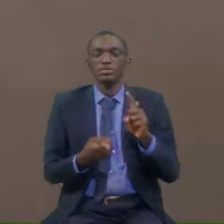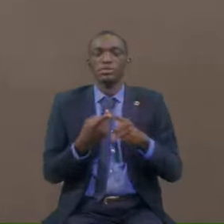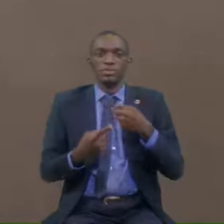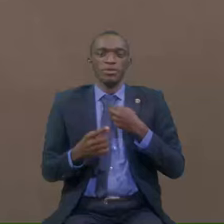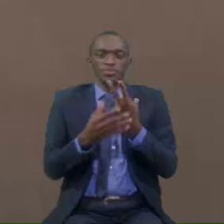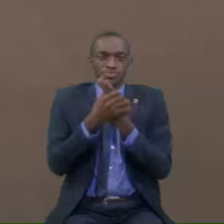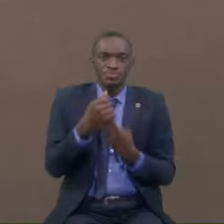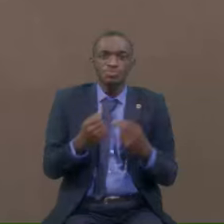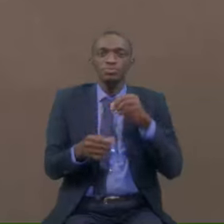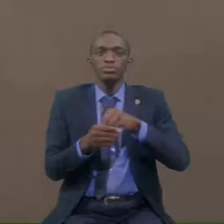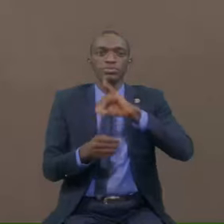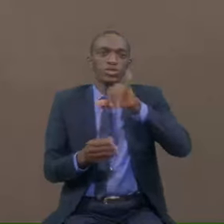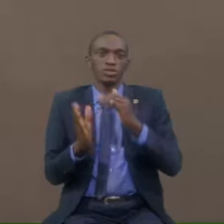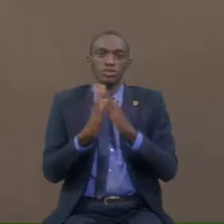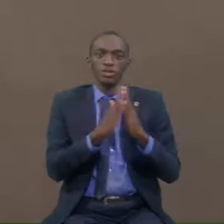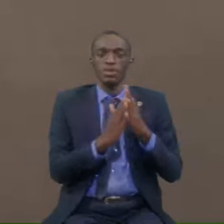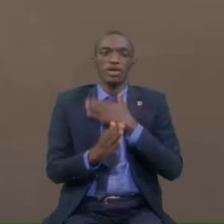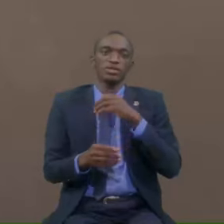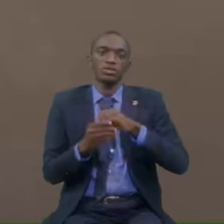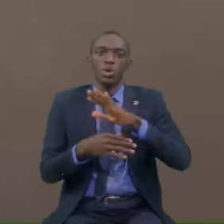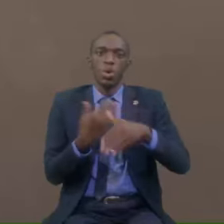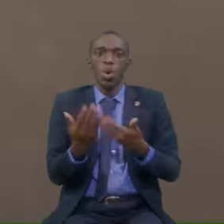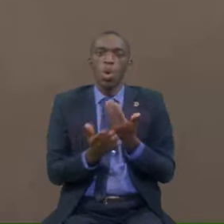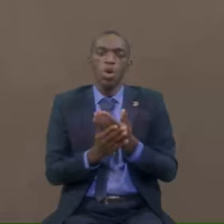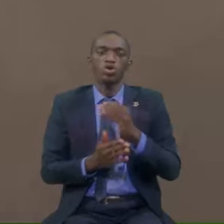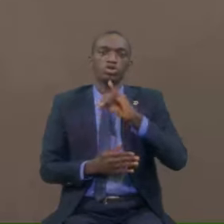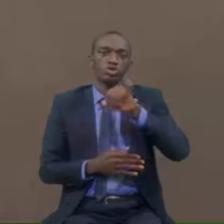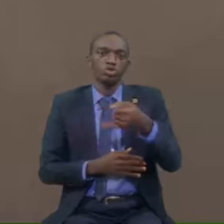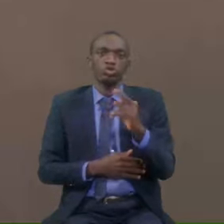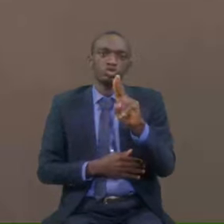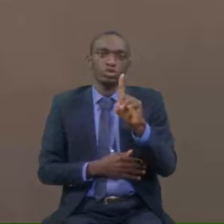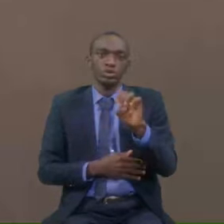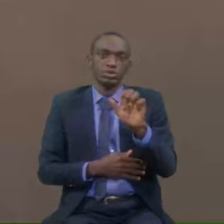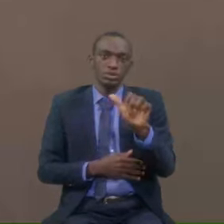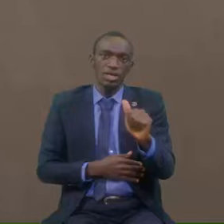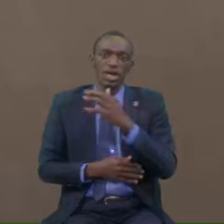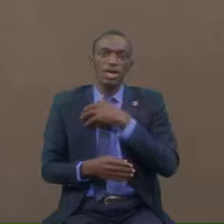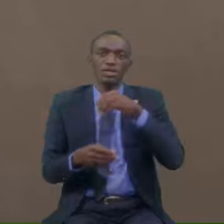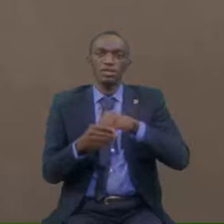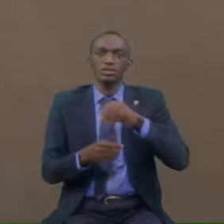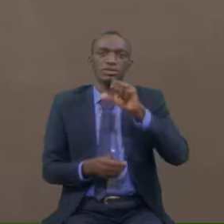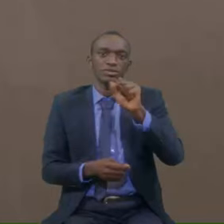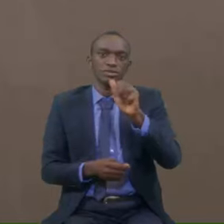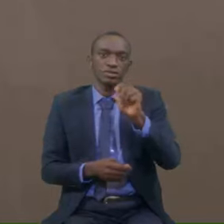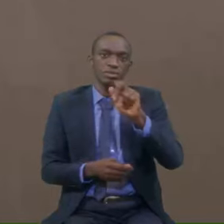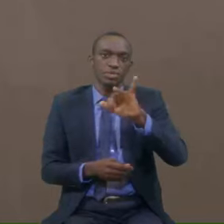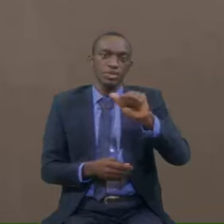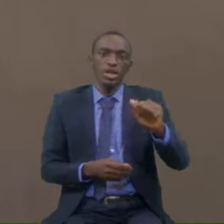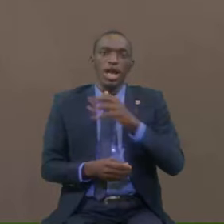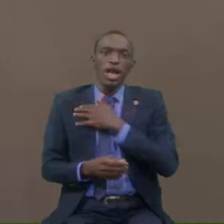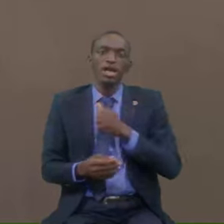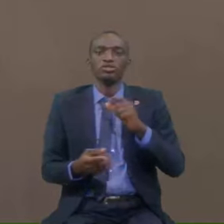Jérusalem, dans toute la Judée et dans la Samarie, jusqu'aux extrémités de